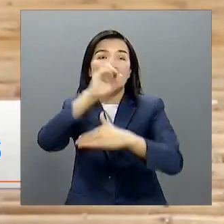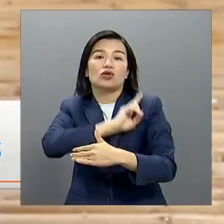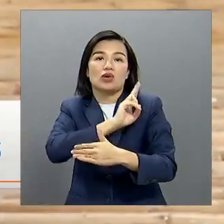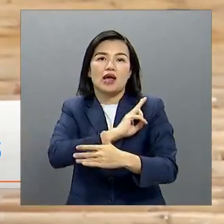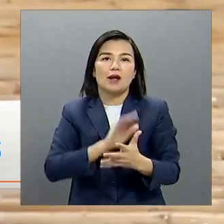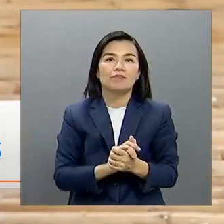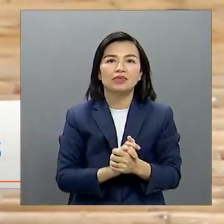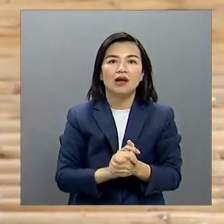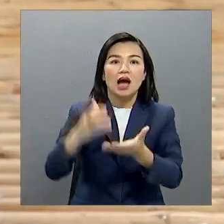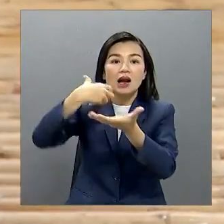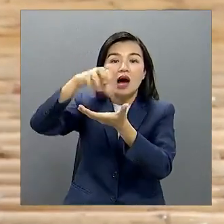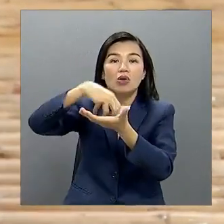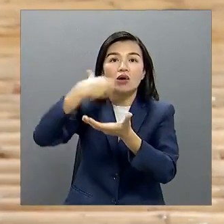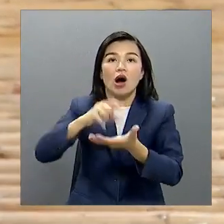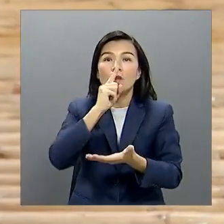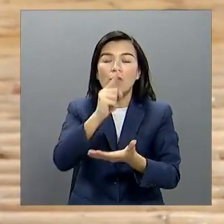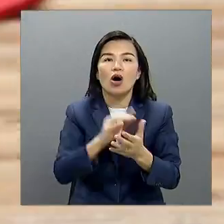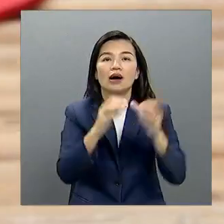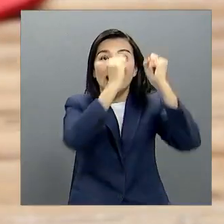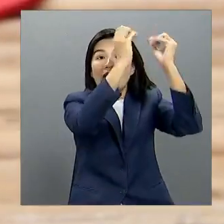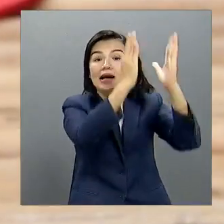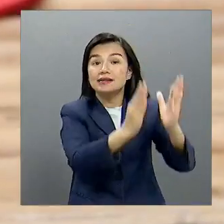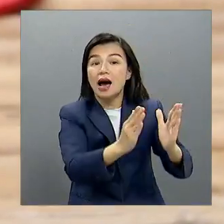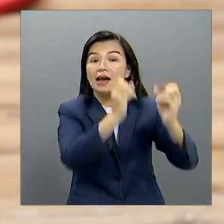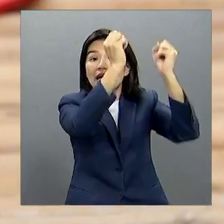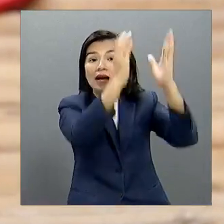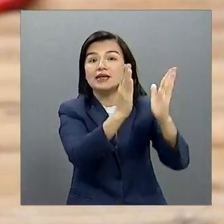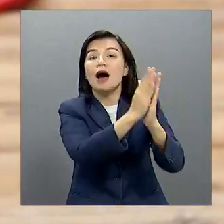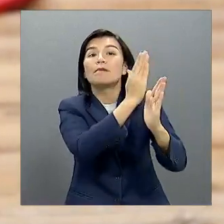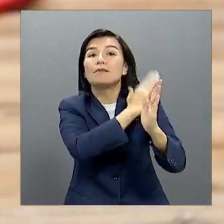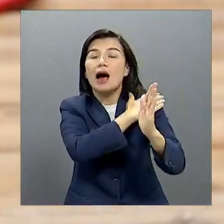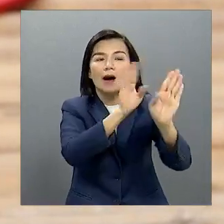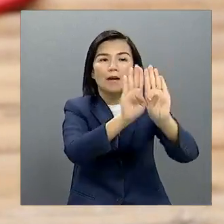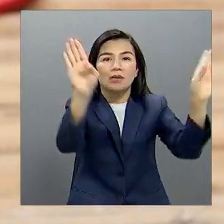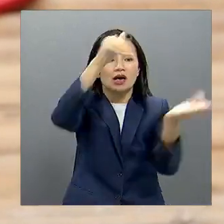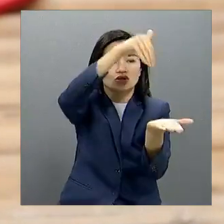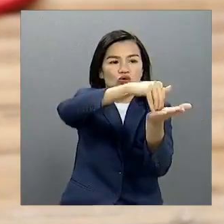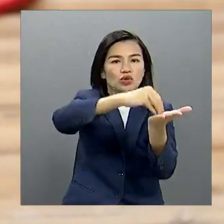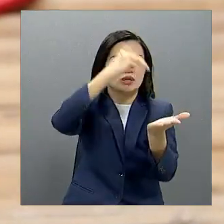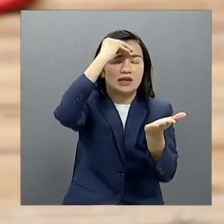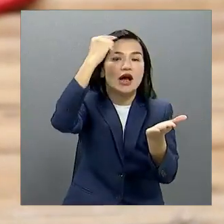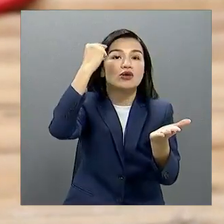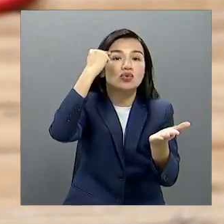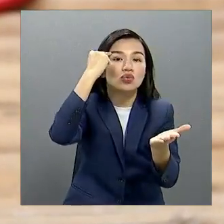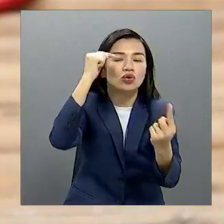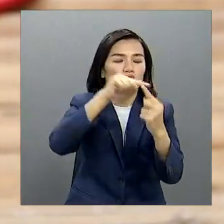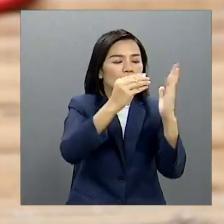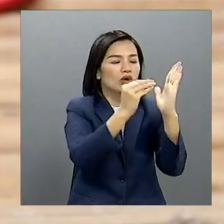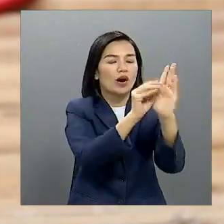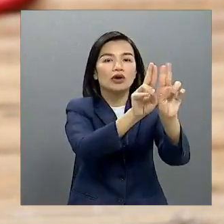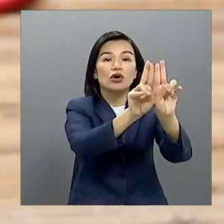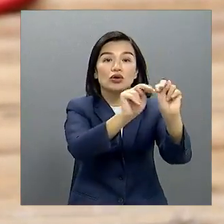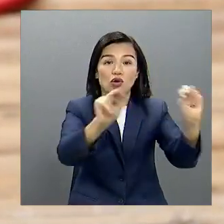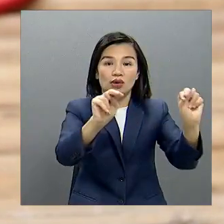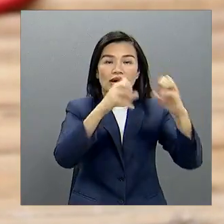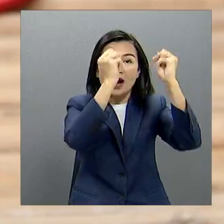ติมนะคะว่าพระอาจารย์ตุ้ยที่วัดใหม่พดุงเขตท่านเปิดเป็นศูนย์การเรียนรู้ทำหัวโขนที่จังหวัดนนทบุรีพระอาจารย์ท่านได้เห็นผลง